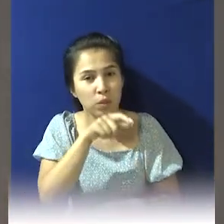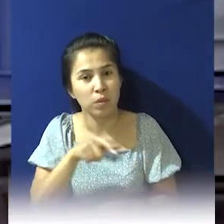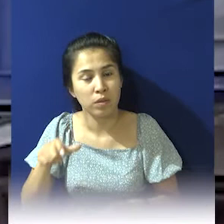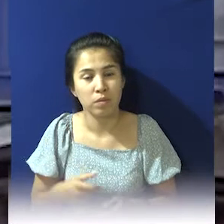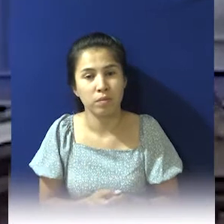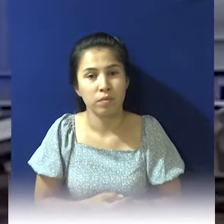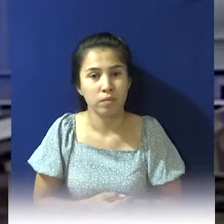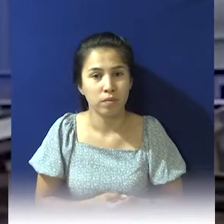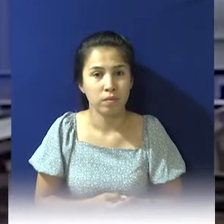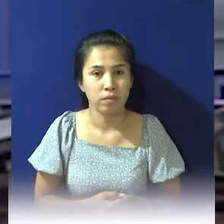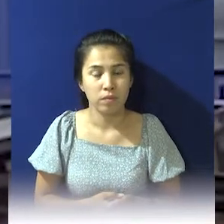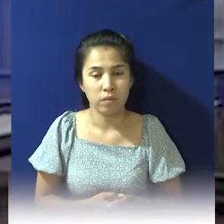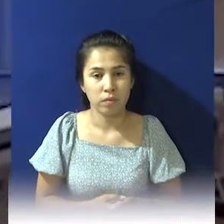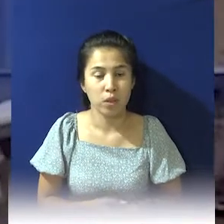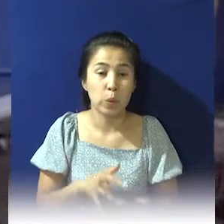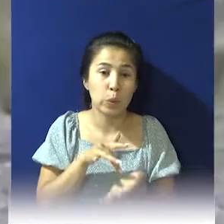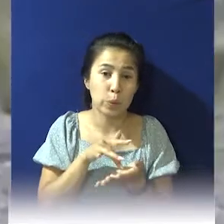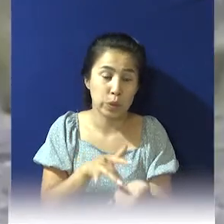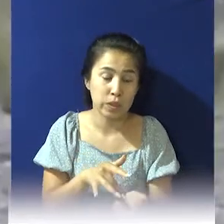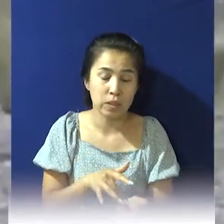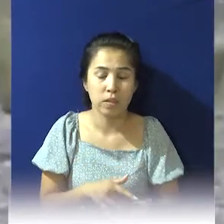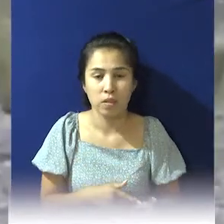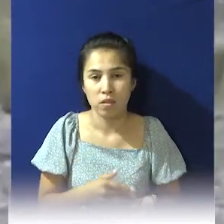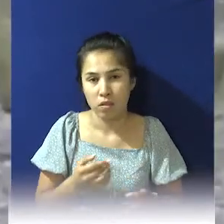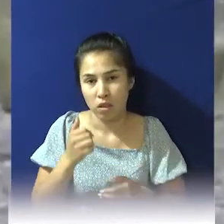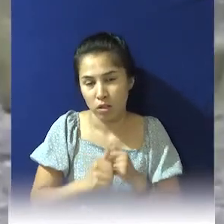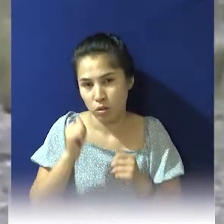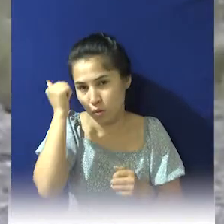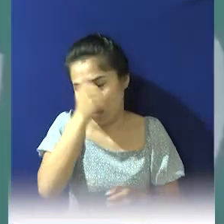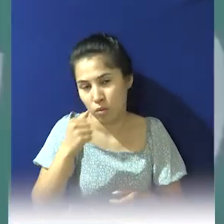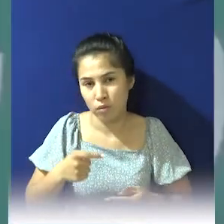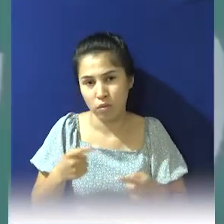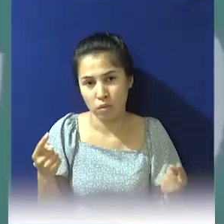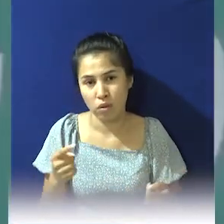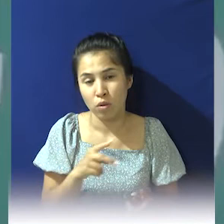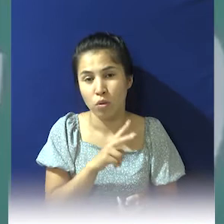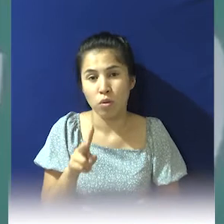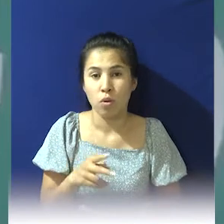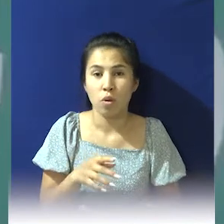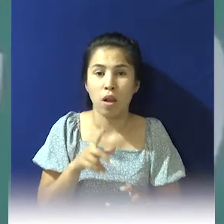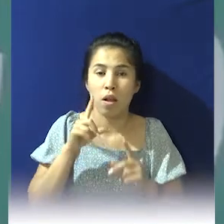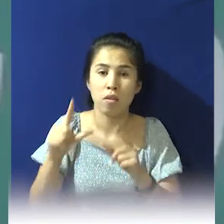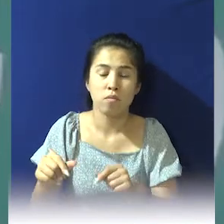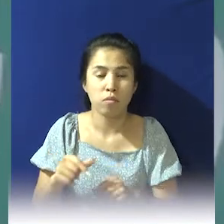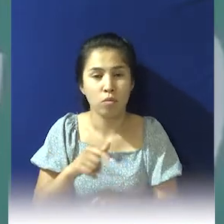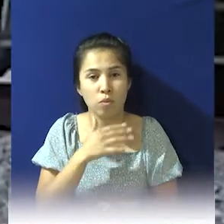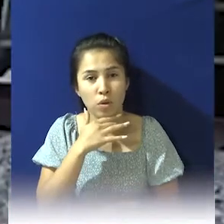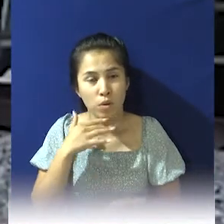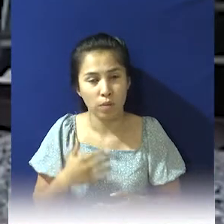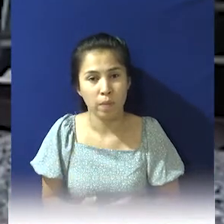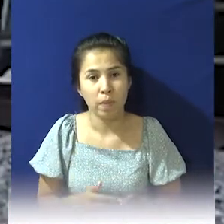на пандемию, акционерное общество «Астықтранс» бесперебойно обеспечивало перевозки зерна как по внутренним направлениям для